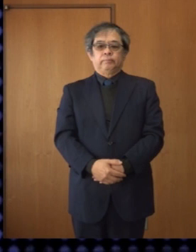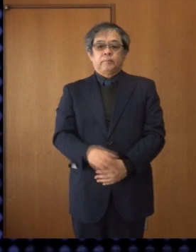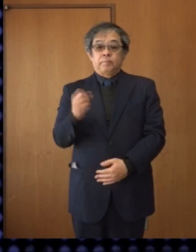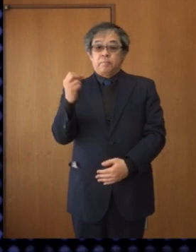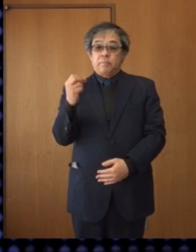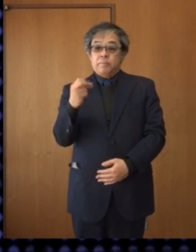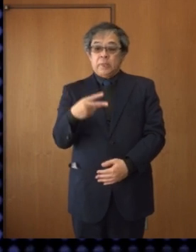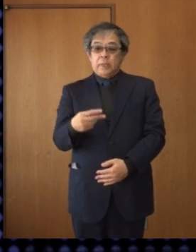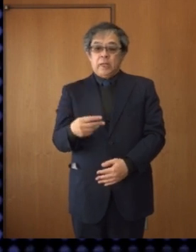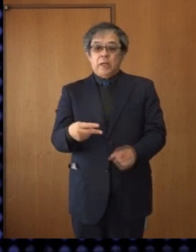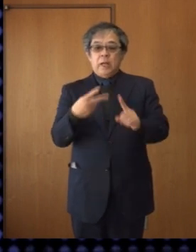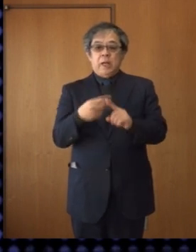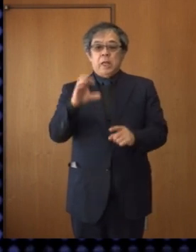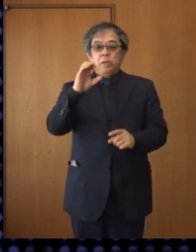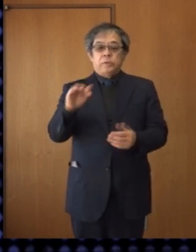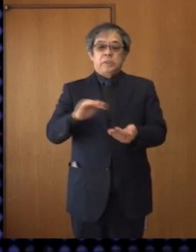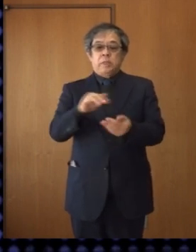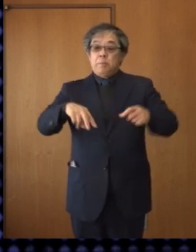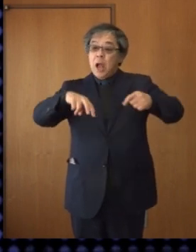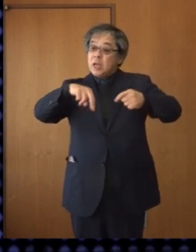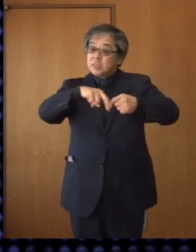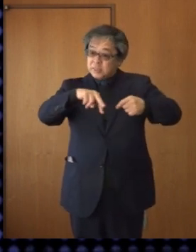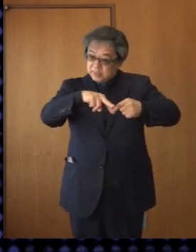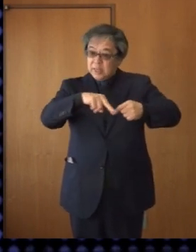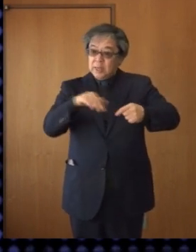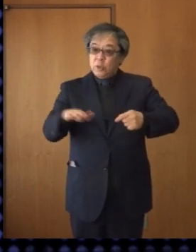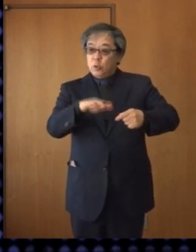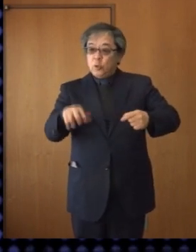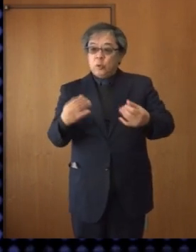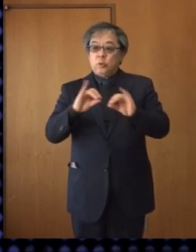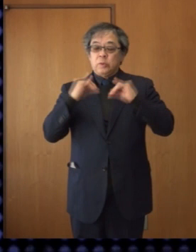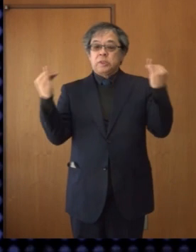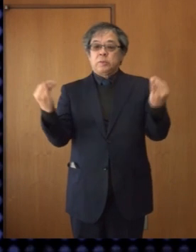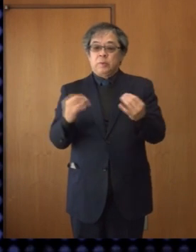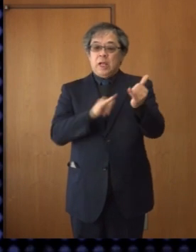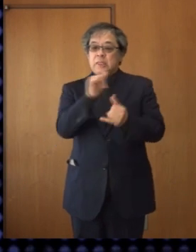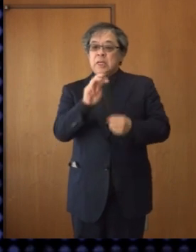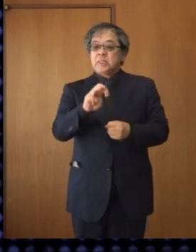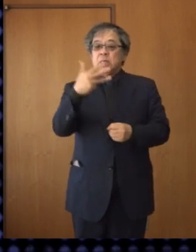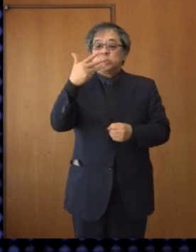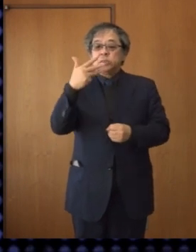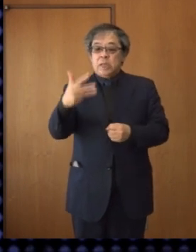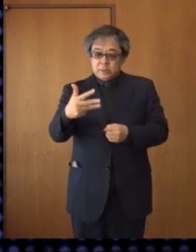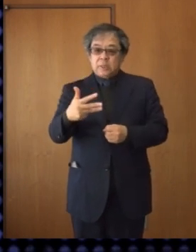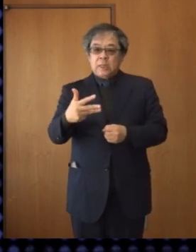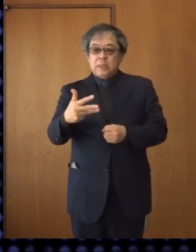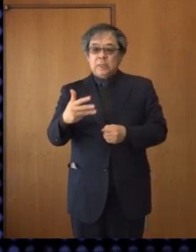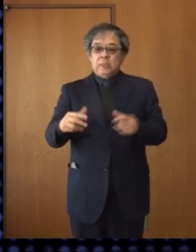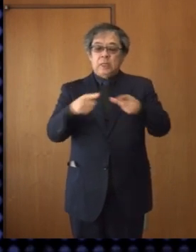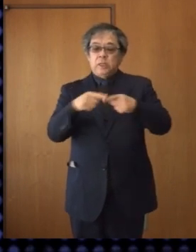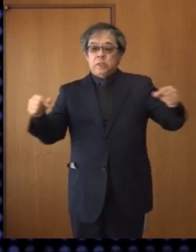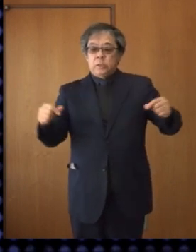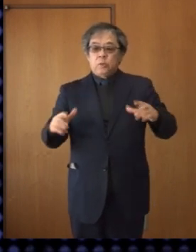また FC 多摩ジュニアユースが第38回日本クラブユースサッカー